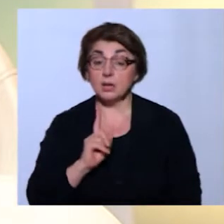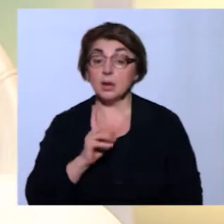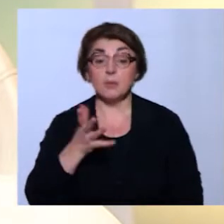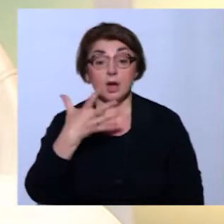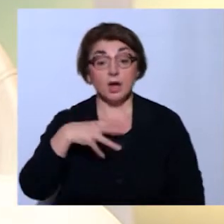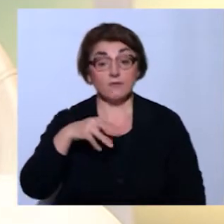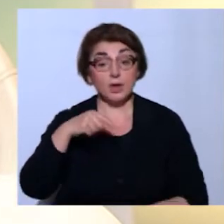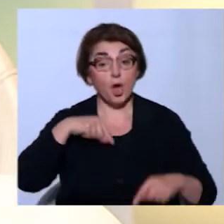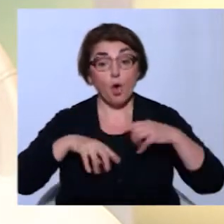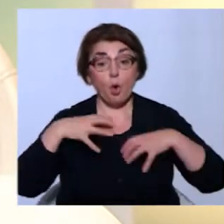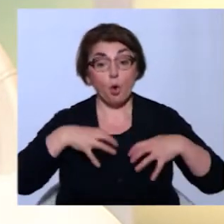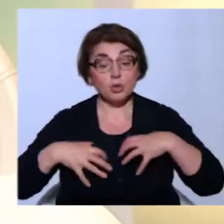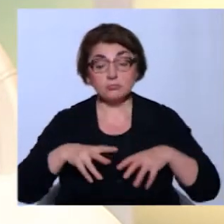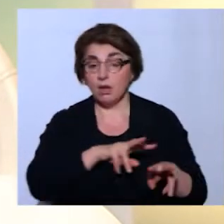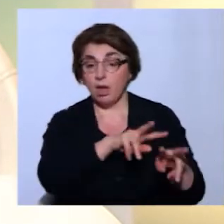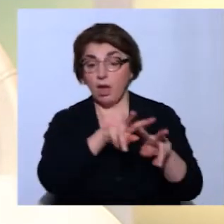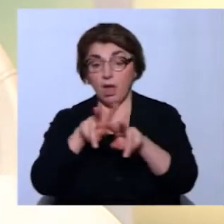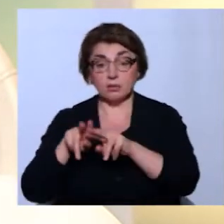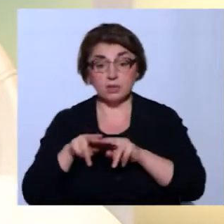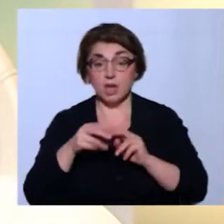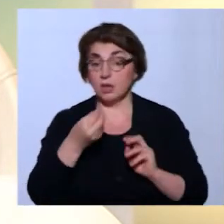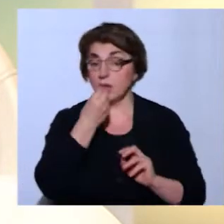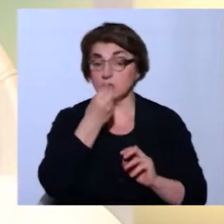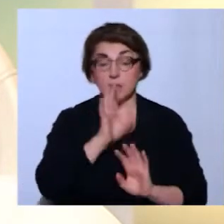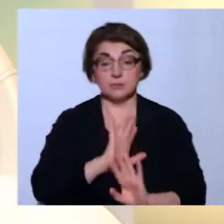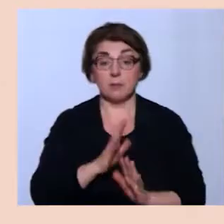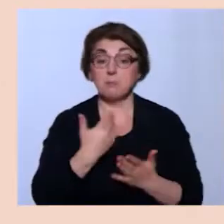ორგანიზმი ერთნაირად არ იკვებება. აი,